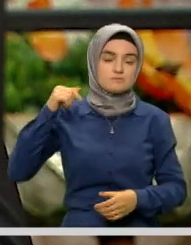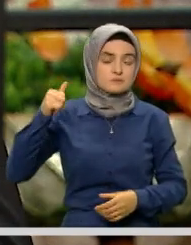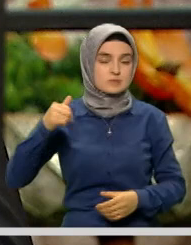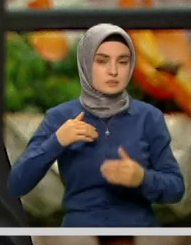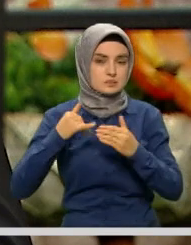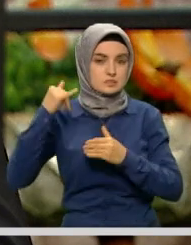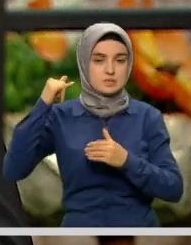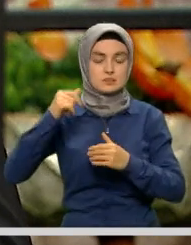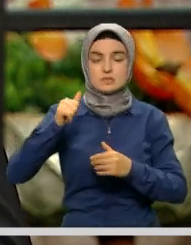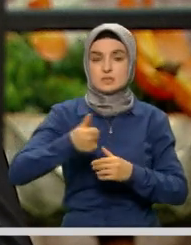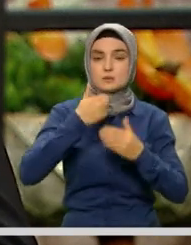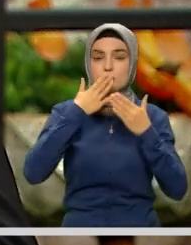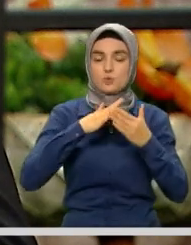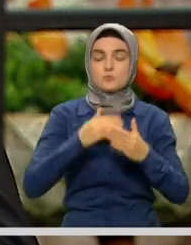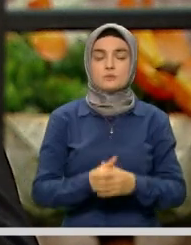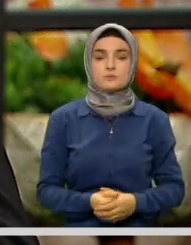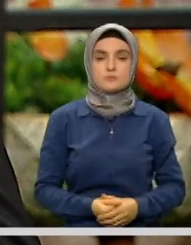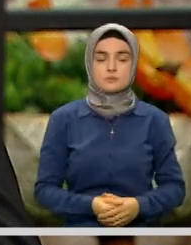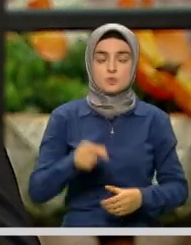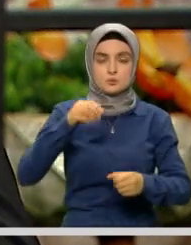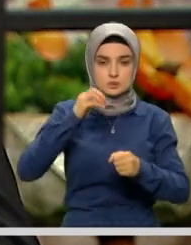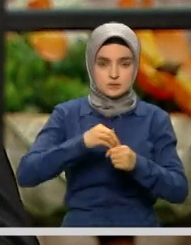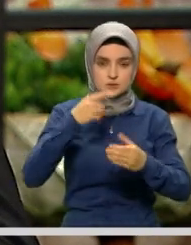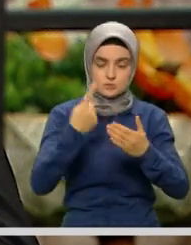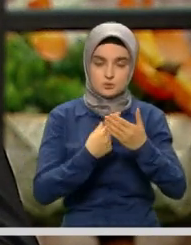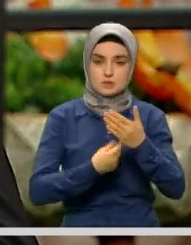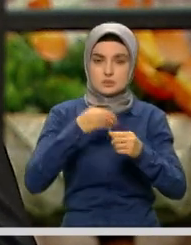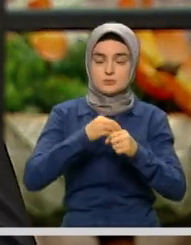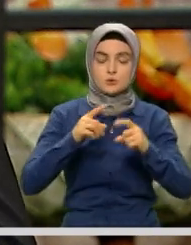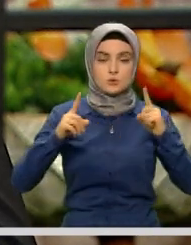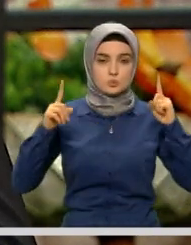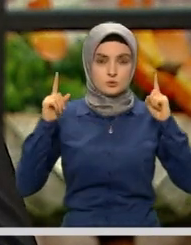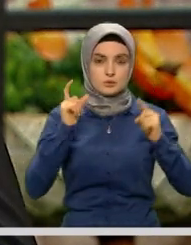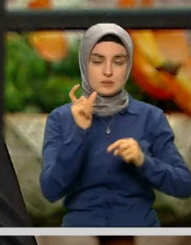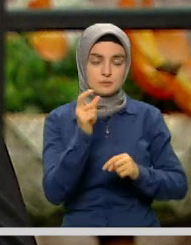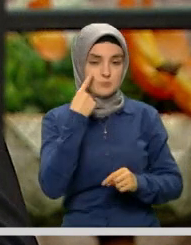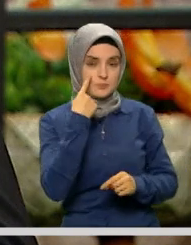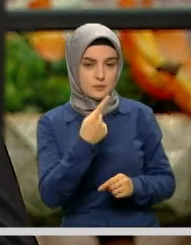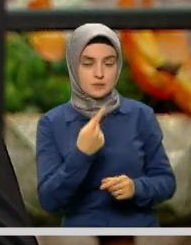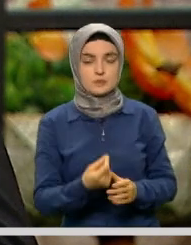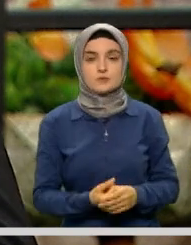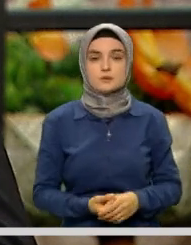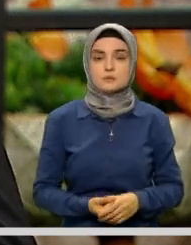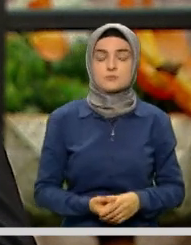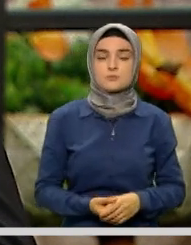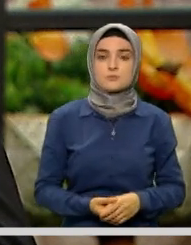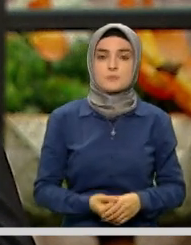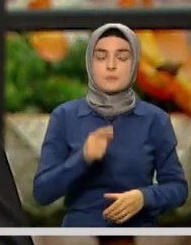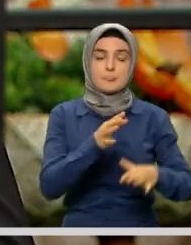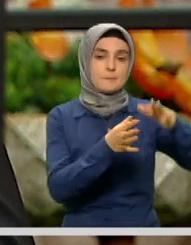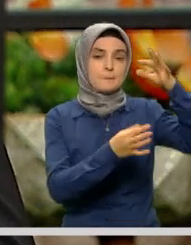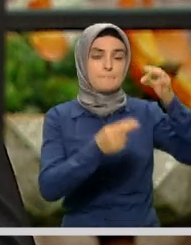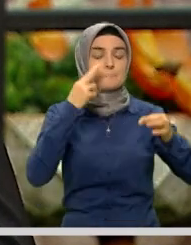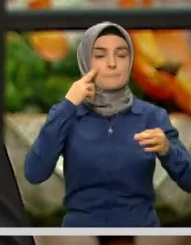yok. Dolayısıyla Kur'an-ı Kerim'deki tövbe kavramına baktığımızda tövbenin aslında bizatihi insanı